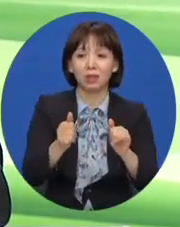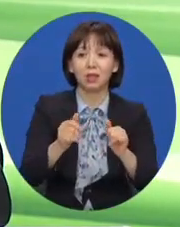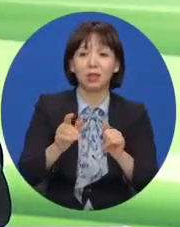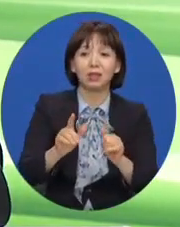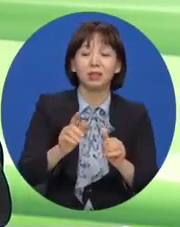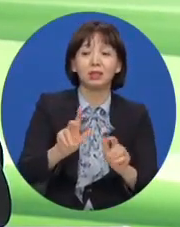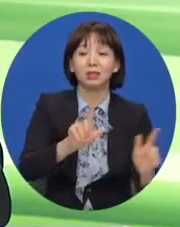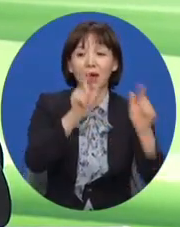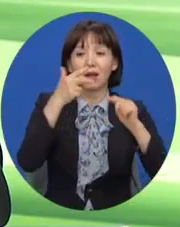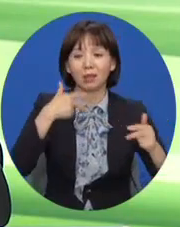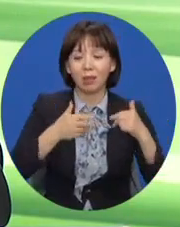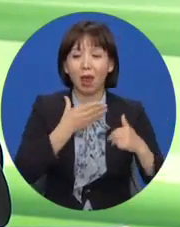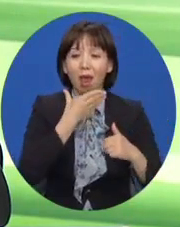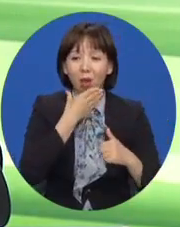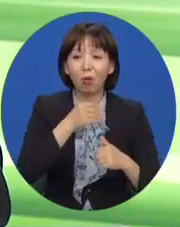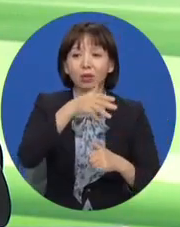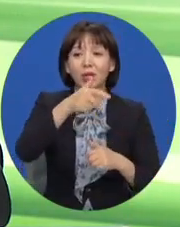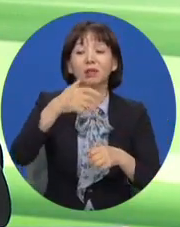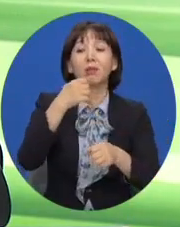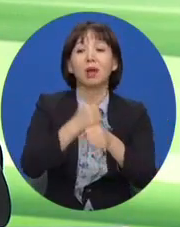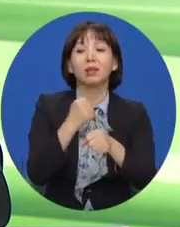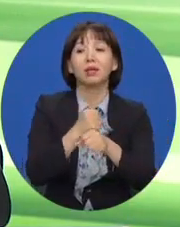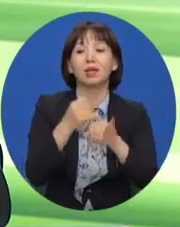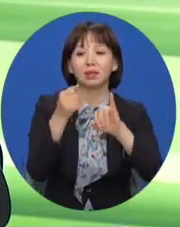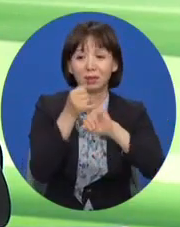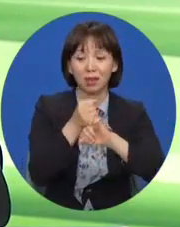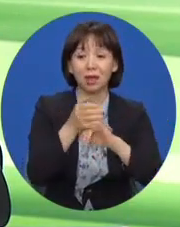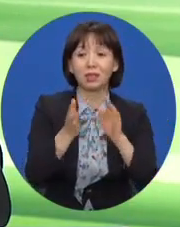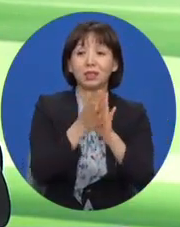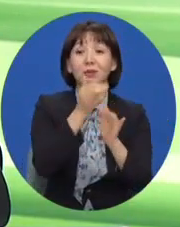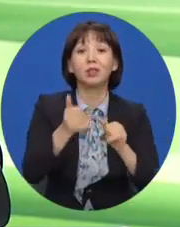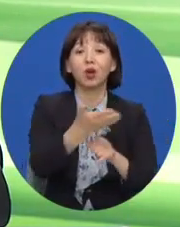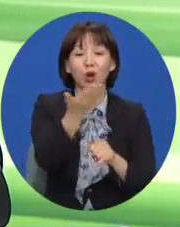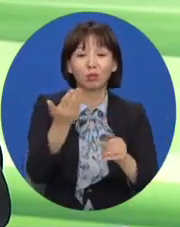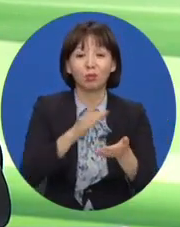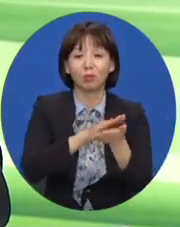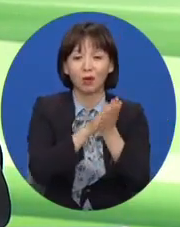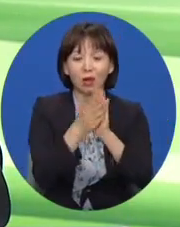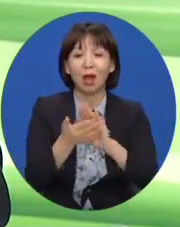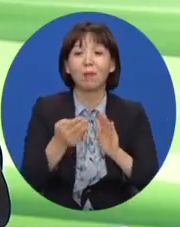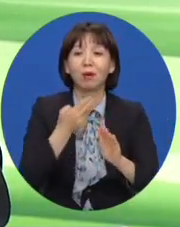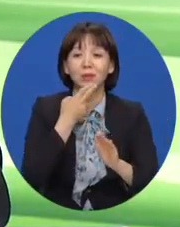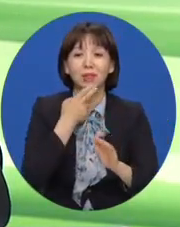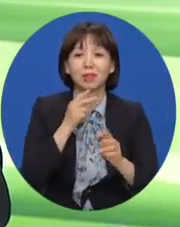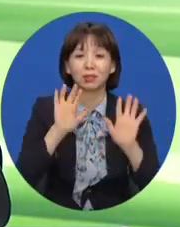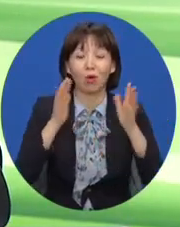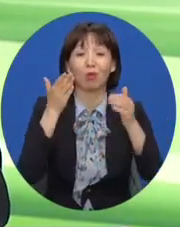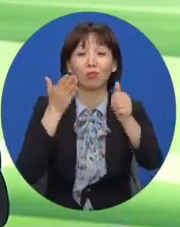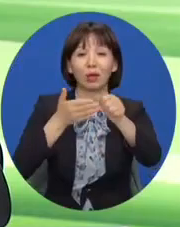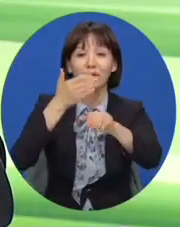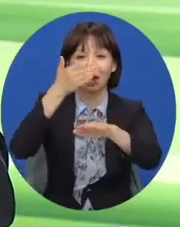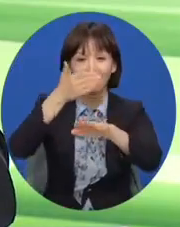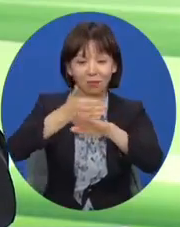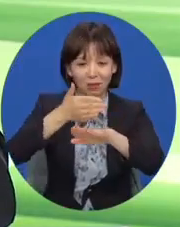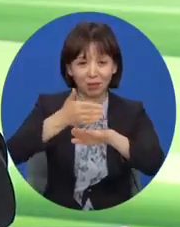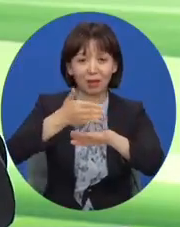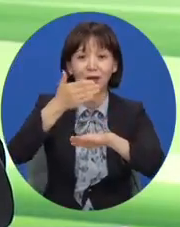살맛나고 행복한 제천을 만들겠습니다. 시민 여러분 변함없이 성원해 주십시오.